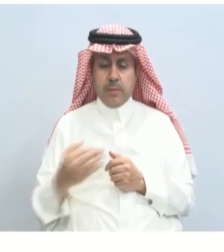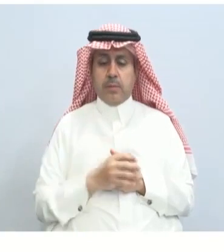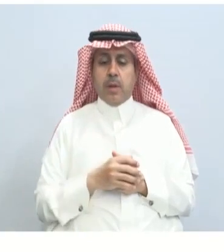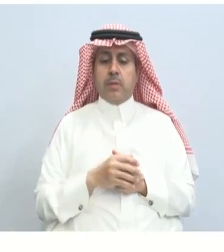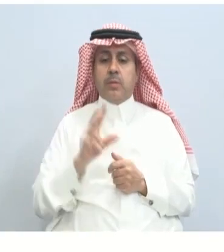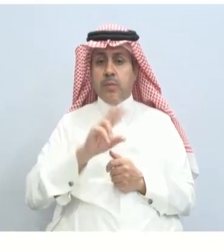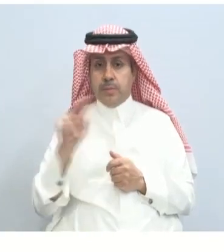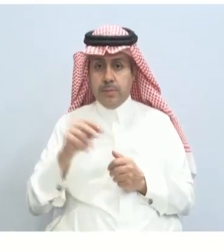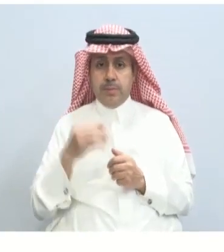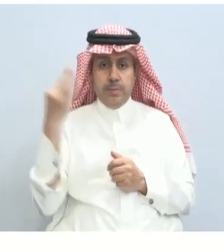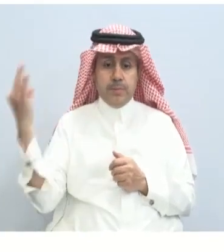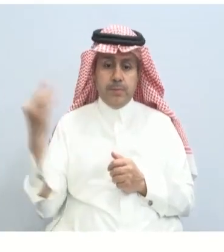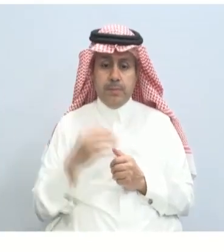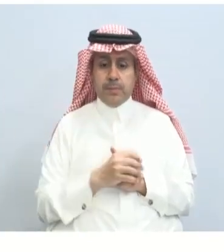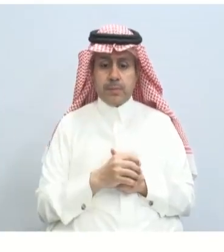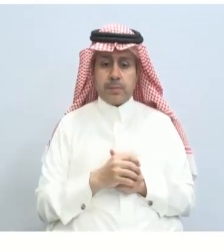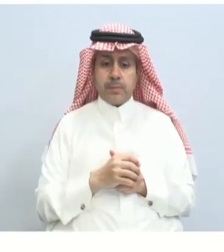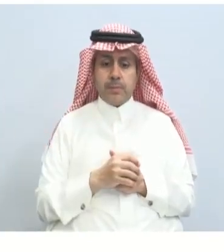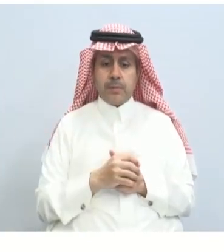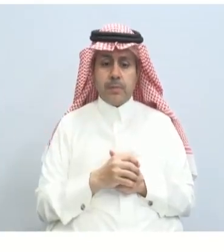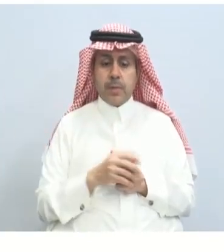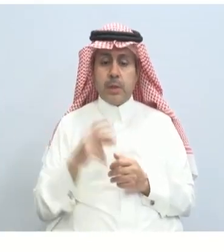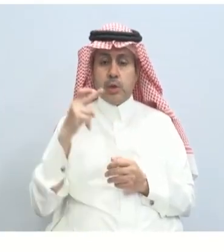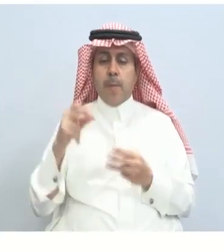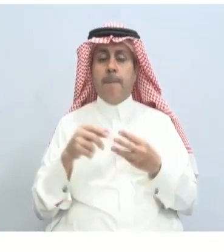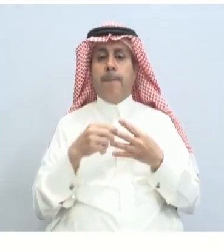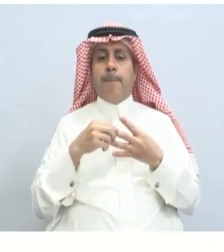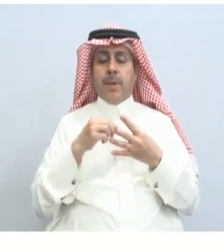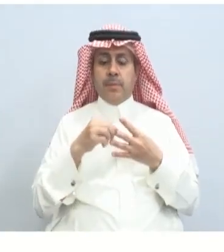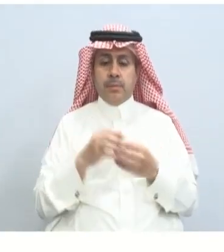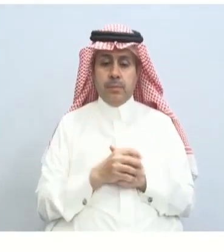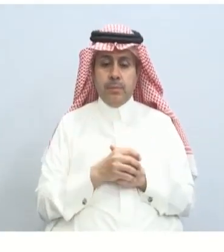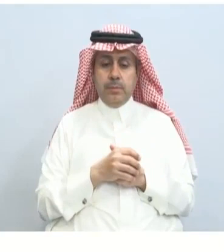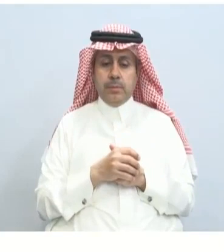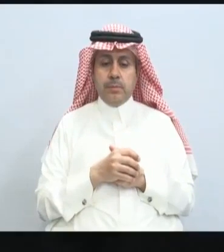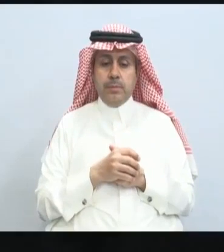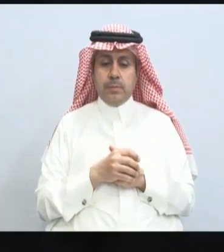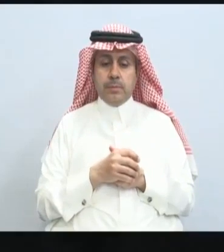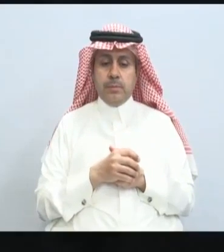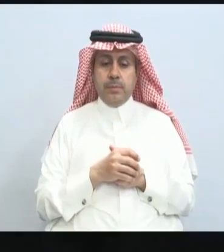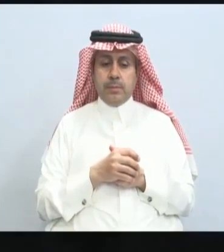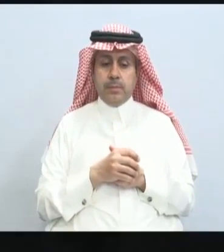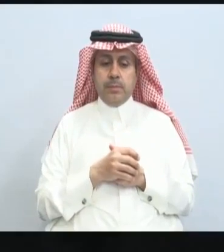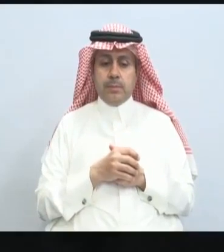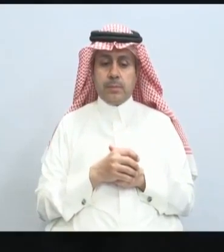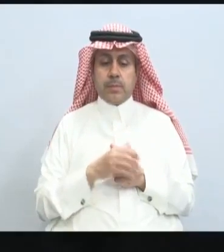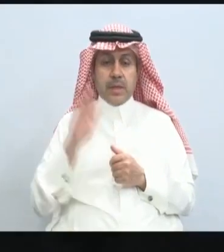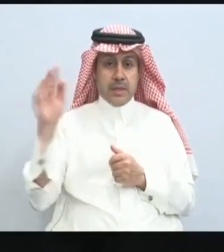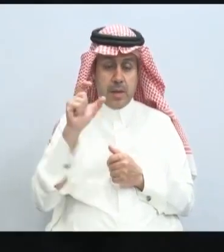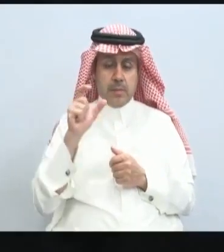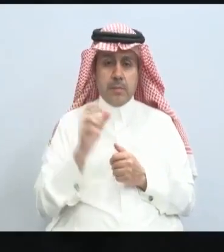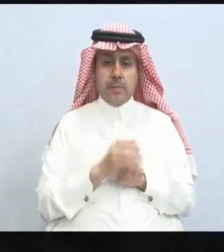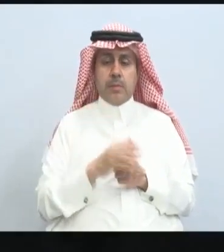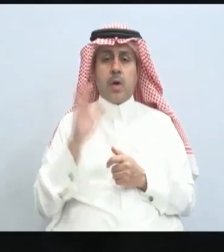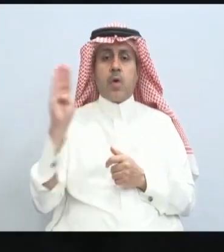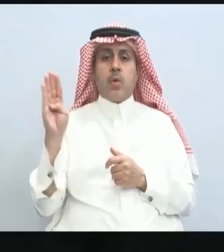يساوي 3 بهذا الشكل واحد يقول كيف الكوتان يصير مقداره ثلاثه احنا نعرف ان الساين